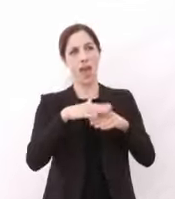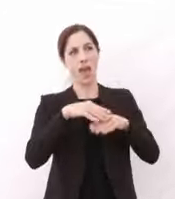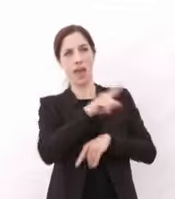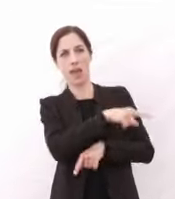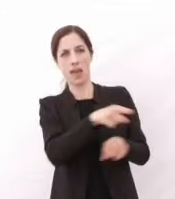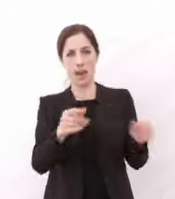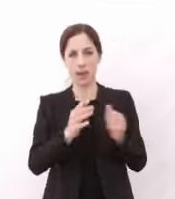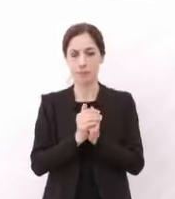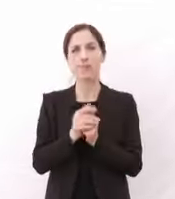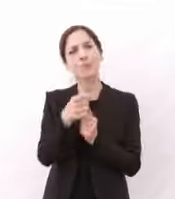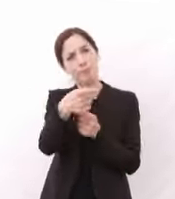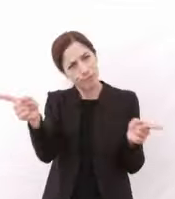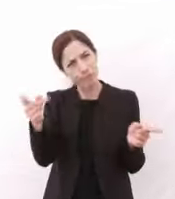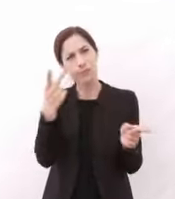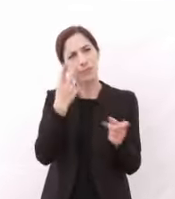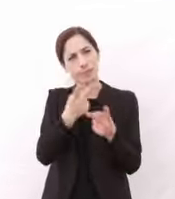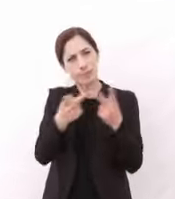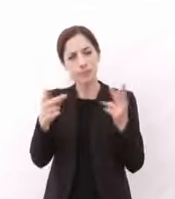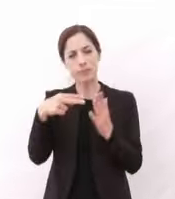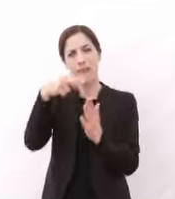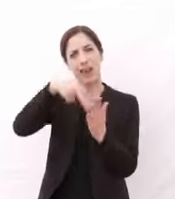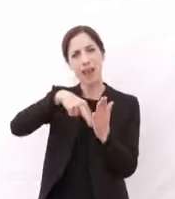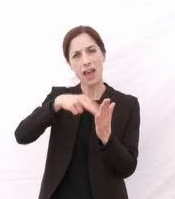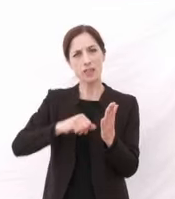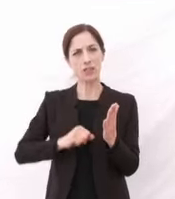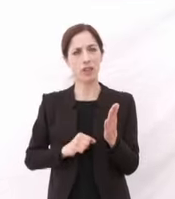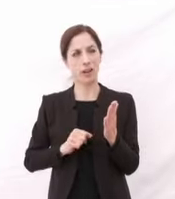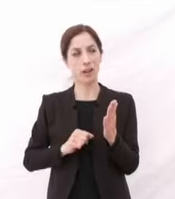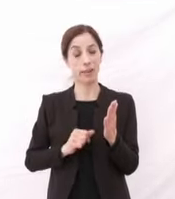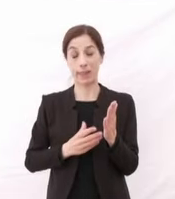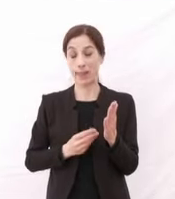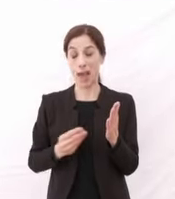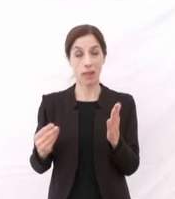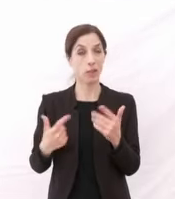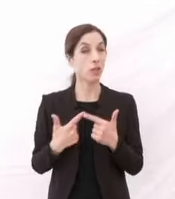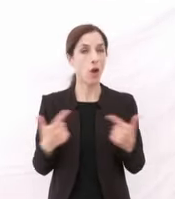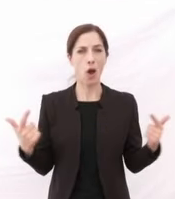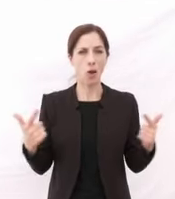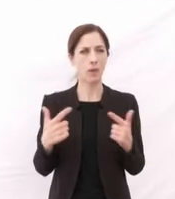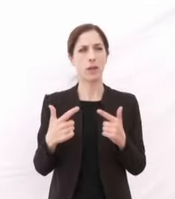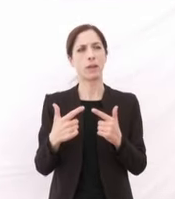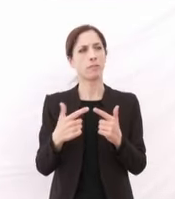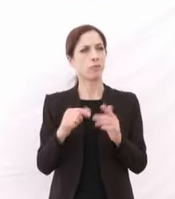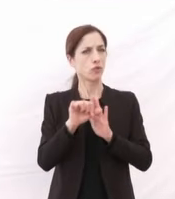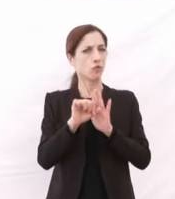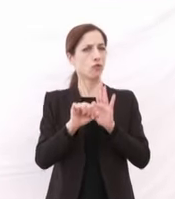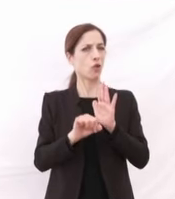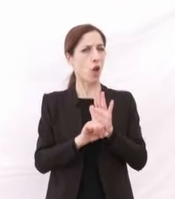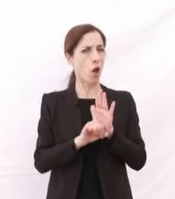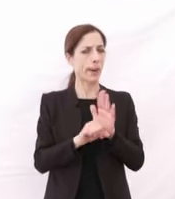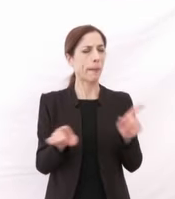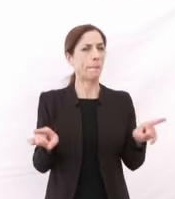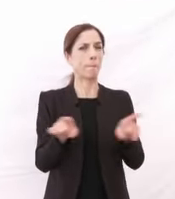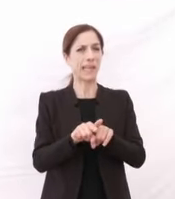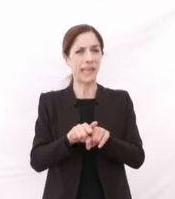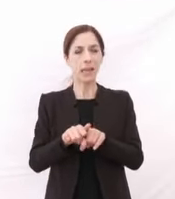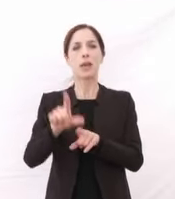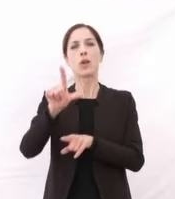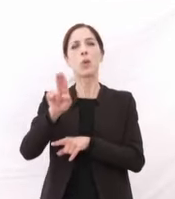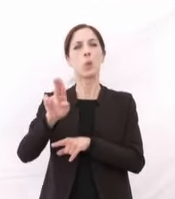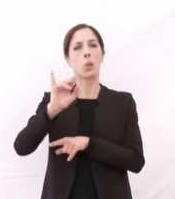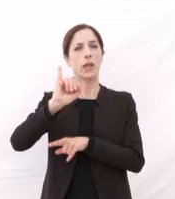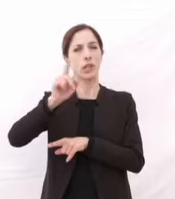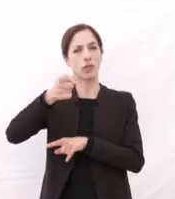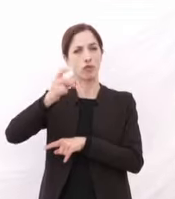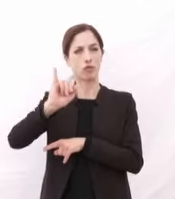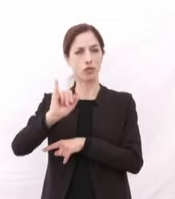Andate a leggere le troppe storie dei tanti Luigi Ioculano, uomini liberi,